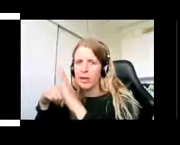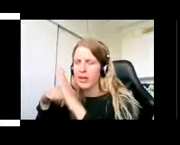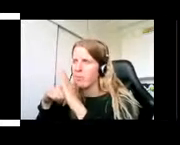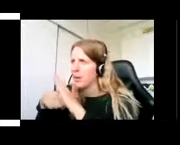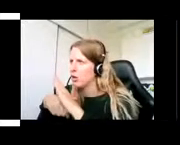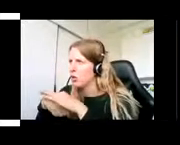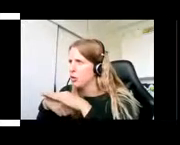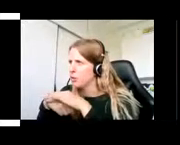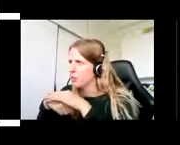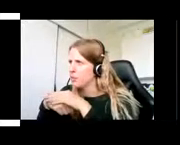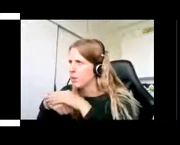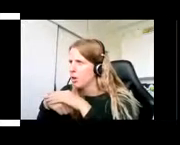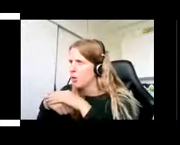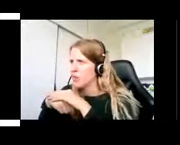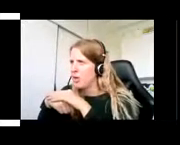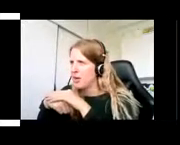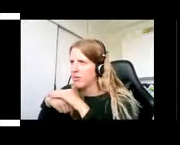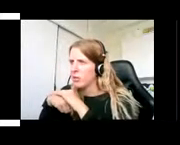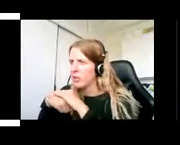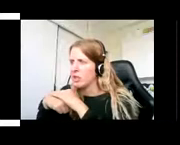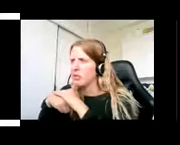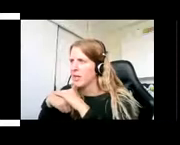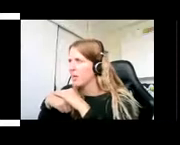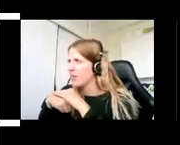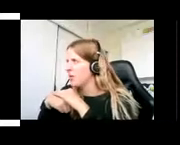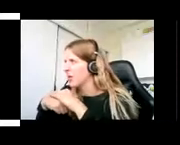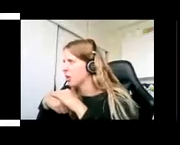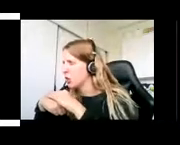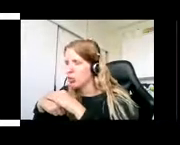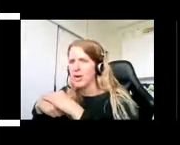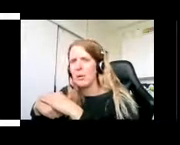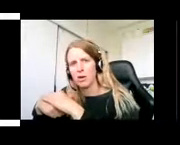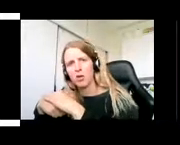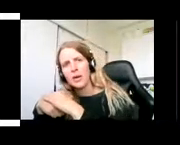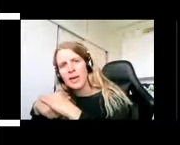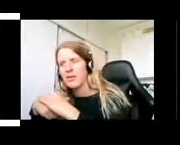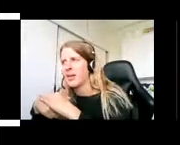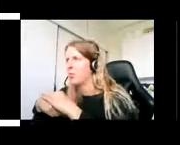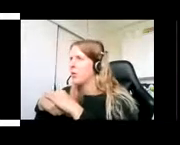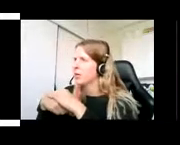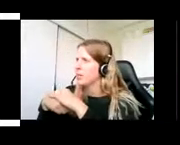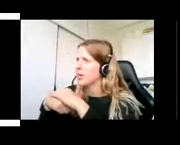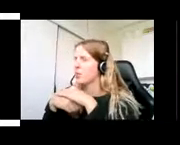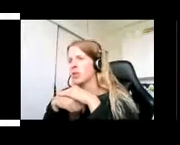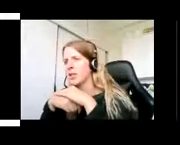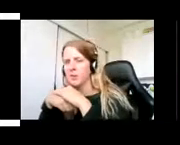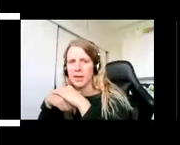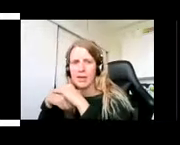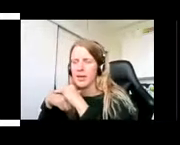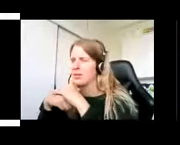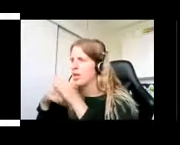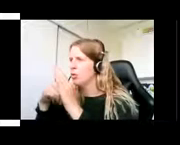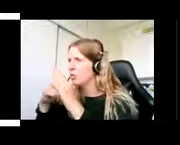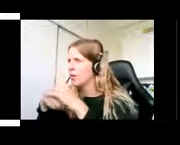verantwoordelijkheid volledig bij de ouders. Dus als speelpleinverantwoordelijke moet jij zelf niet gaan uitzoeken. Hey, heb je er gecombineerd? Ga je op hierokamp gaan of scoutskamp